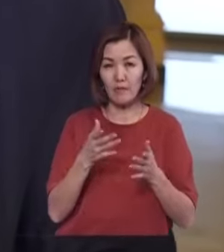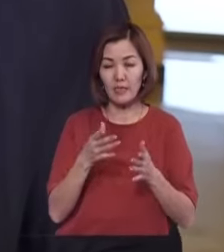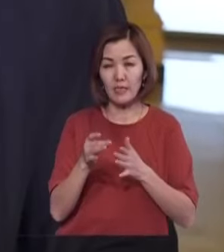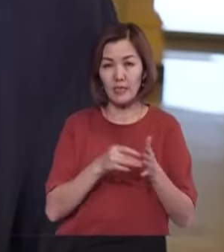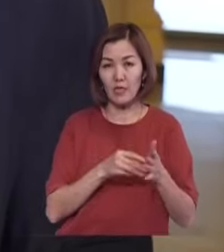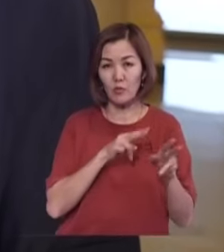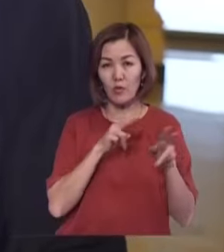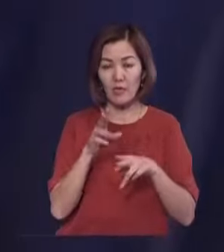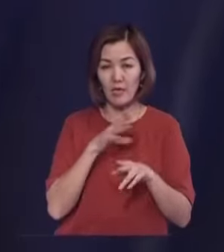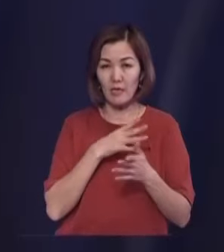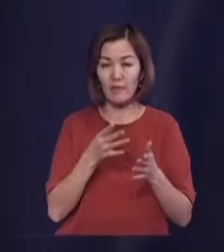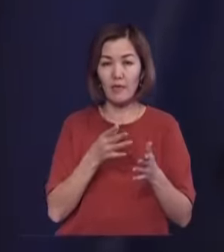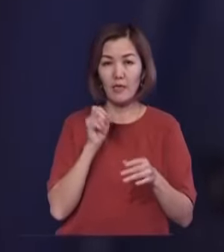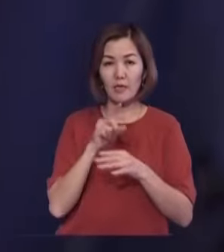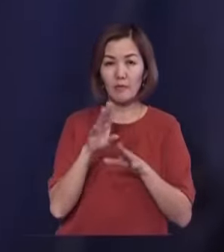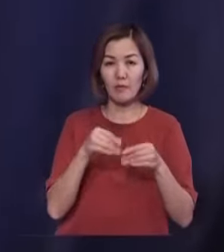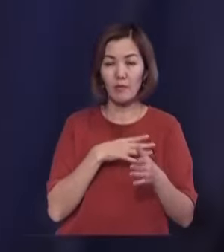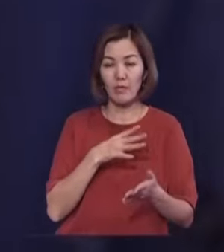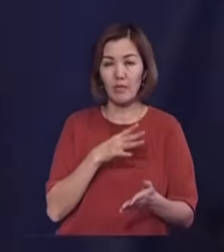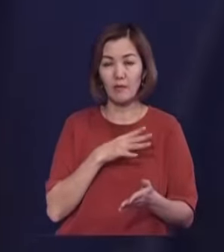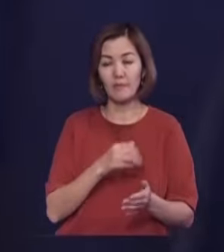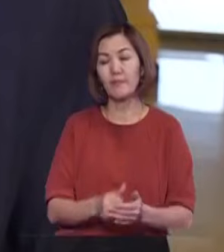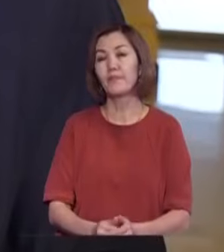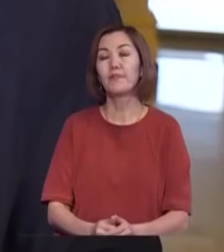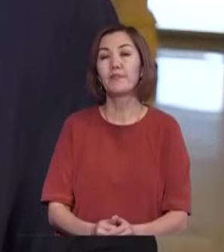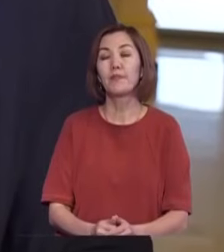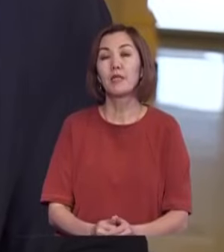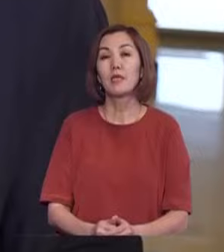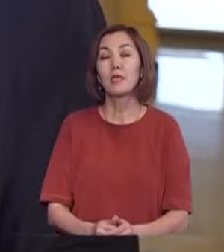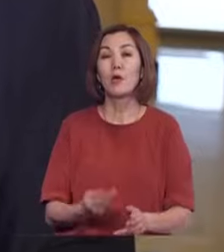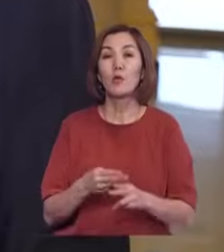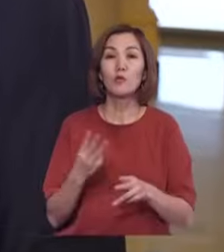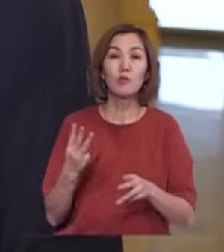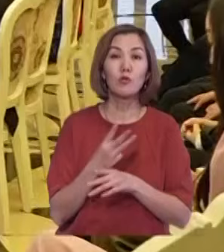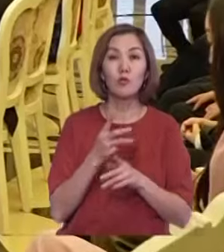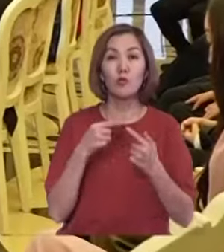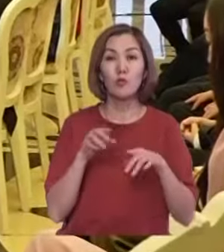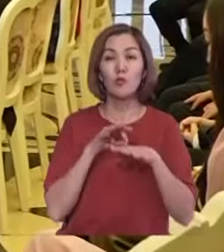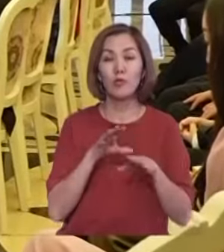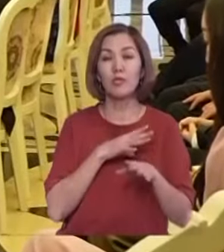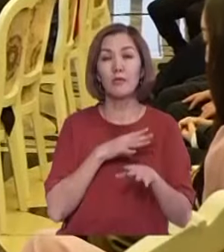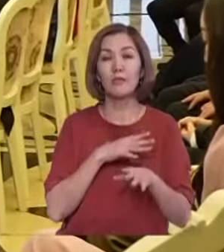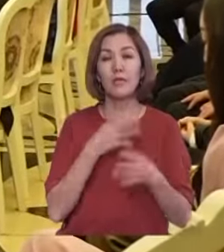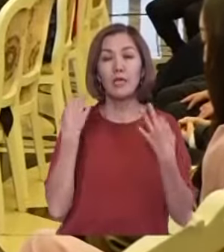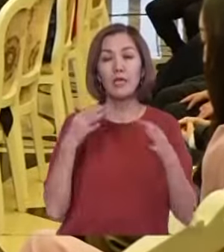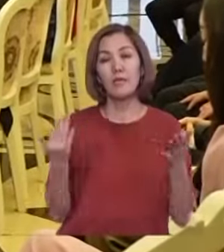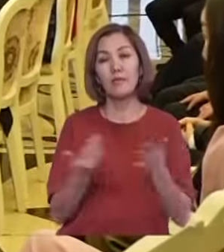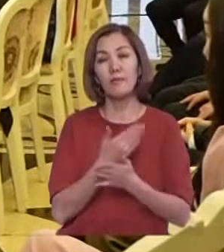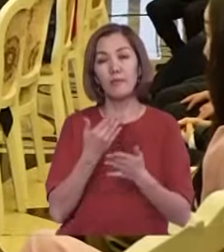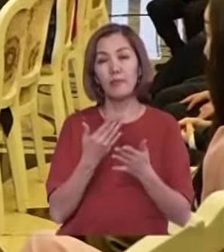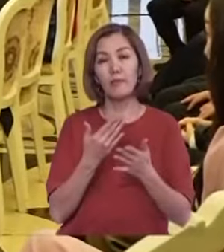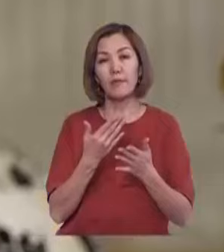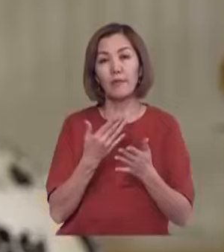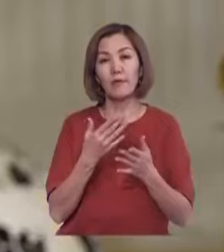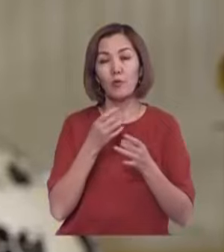тікелей қадағалап, тапсырма беріп, қолдау көрсетіп жатыр. Осы мен үшінші рет өткелі жатыр. Еркін форматта өткен мәдени